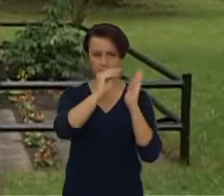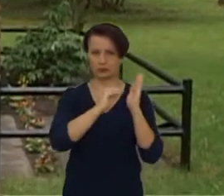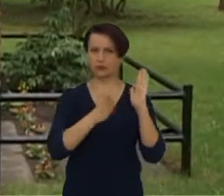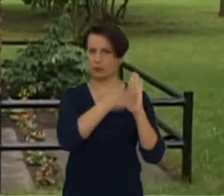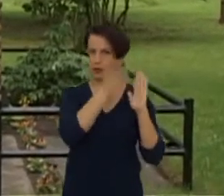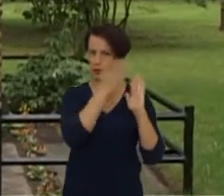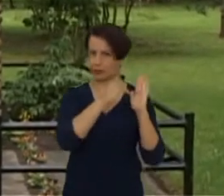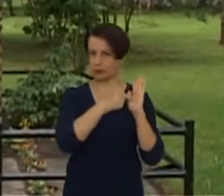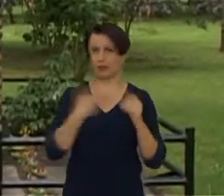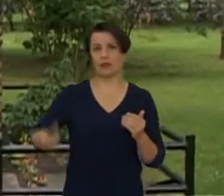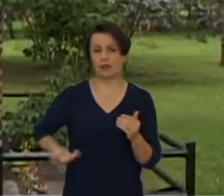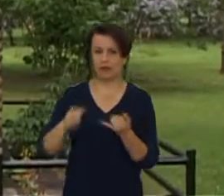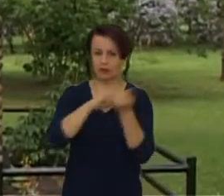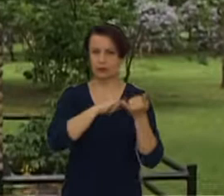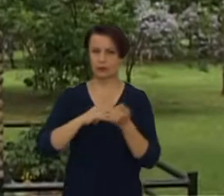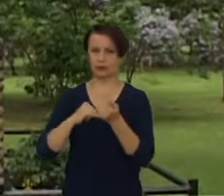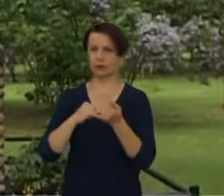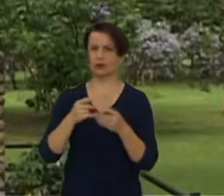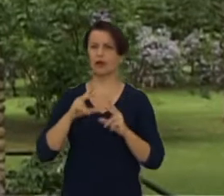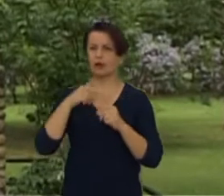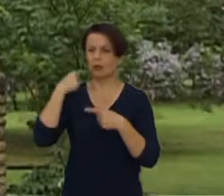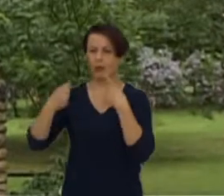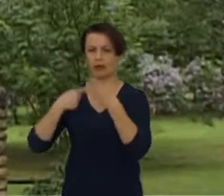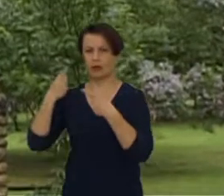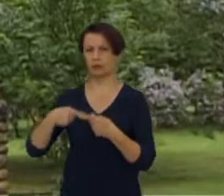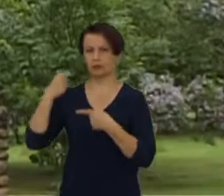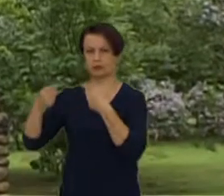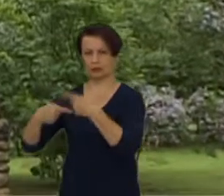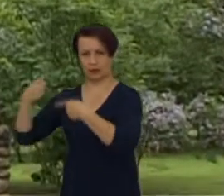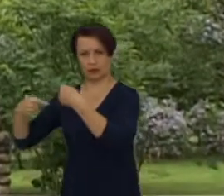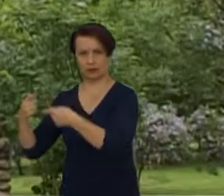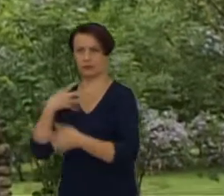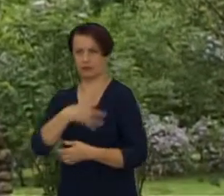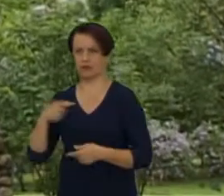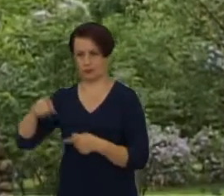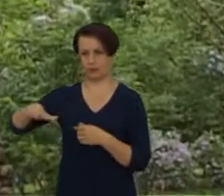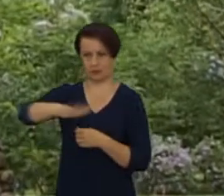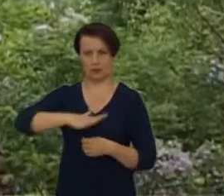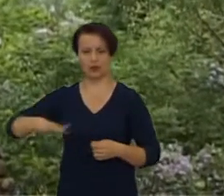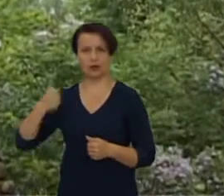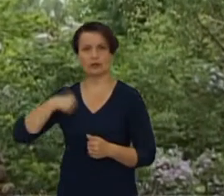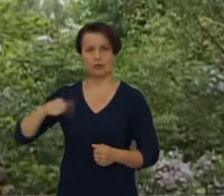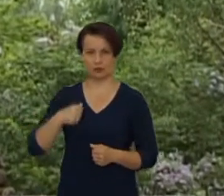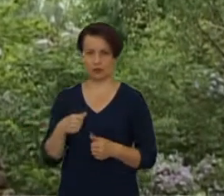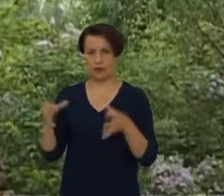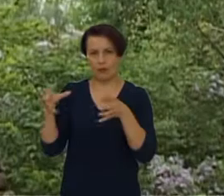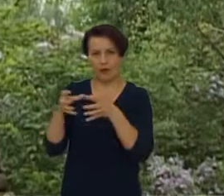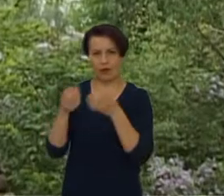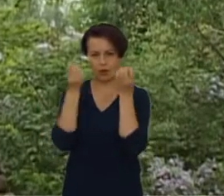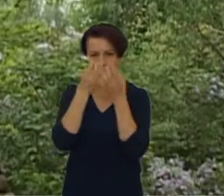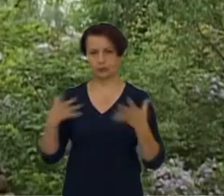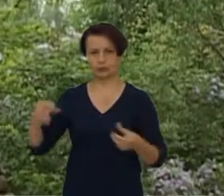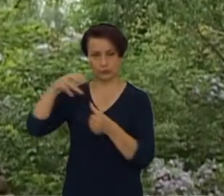Tačiau gyvoji istorija perduodama iš lūpų į lūpas ir yra labai svarbi šio krašto žmonėms. Tad mažosios kultūros sostinės renginių